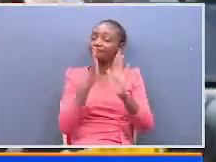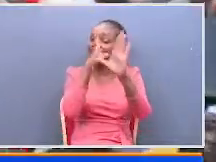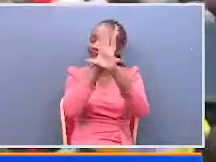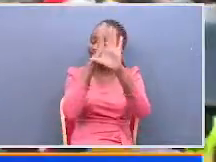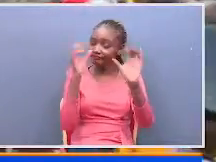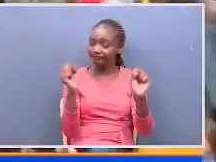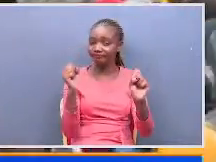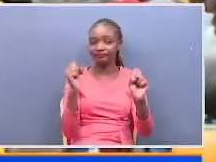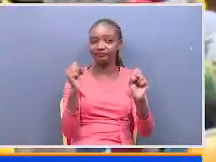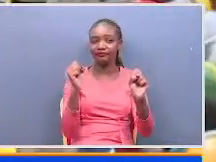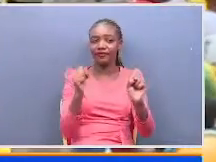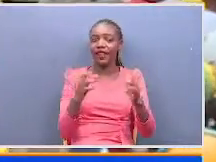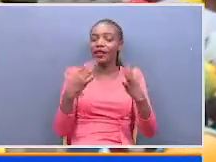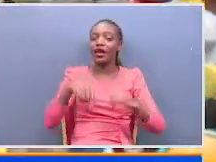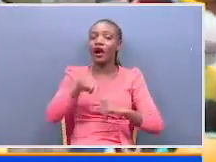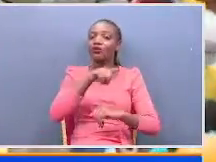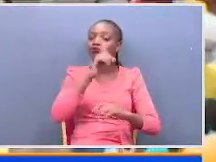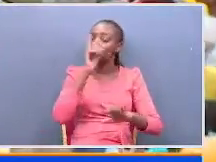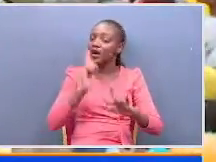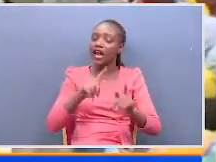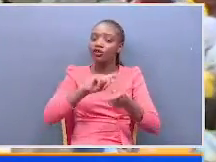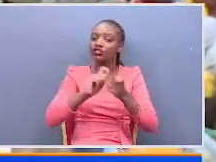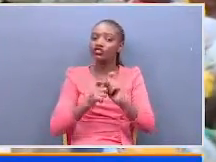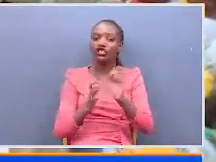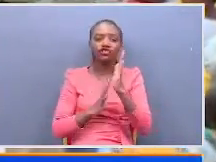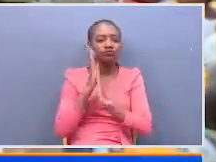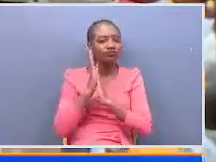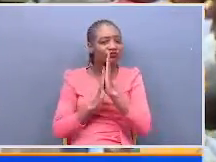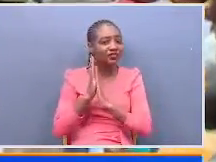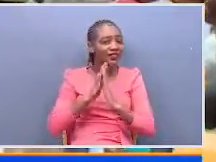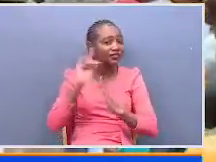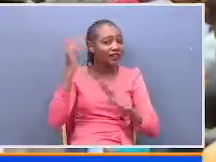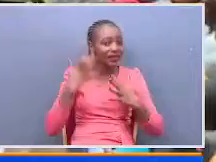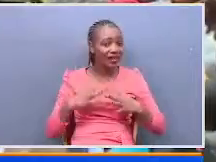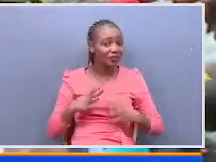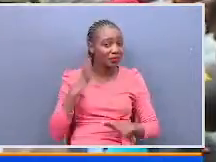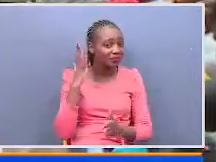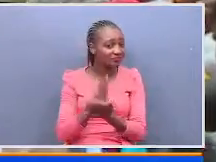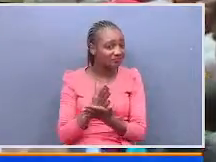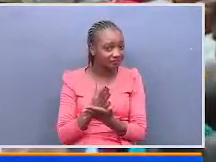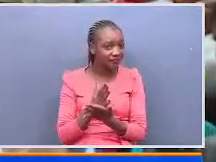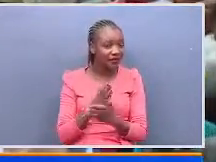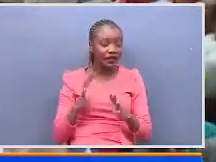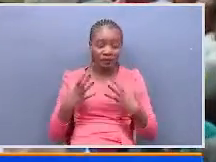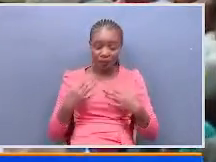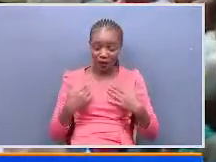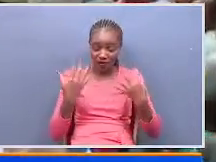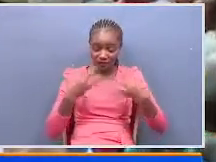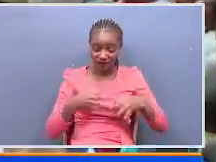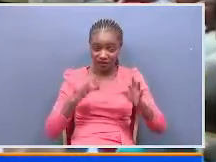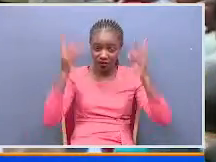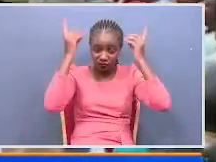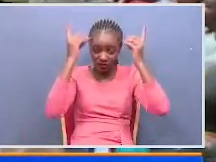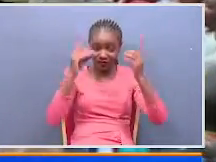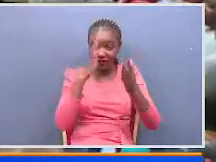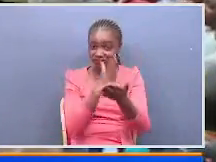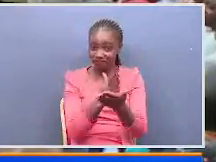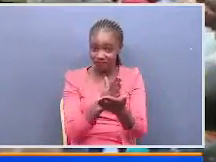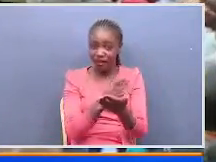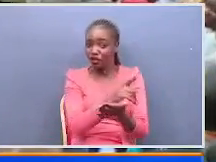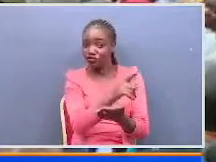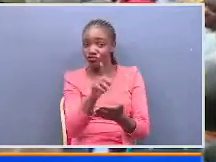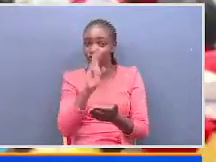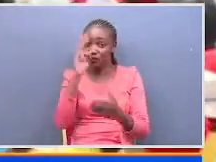circumvent the will of the people of Kenya. Sio ni sawa? Si waamuzi ni nyinyi? Si